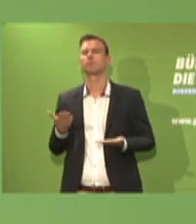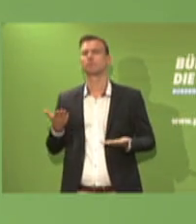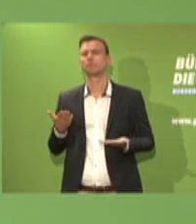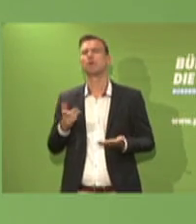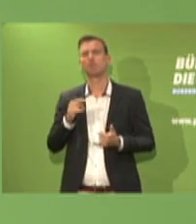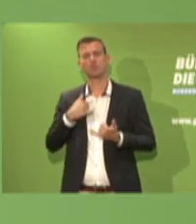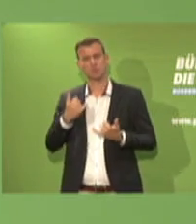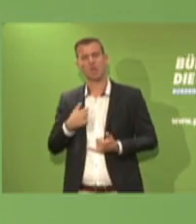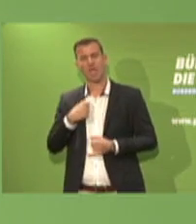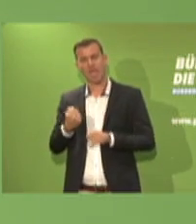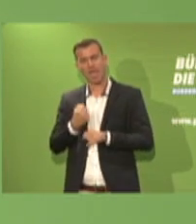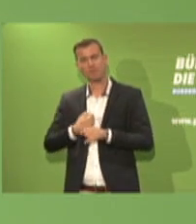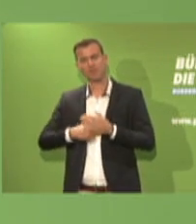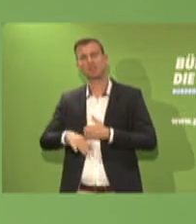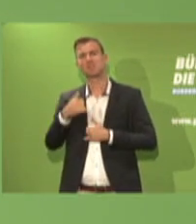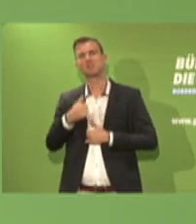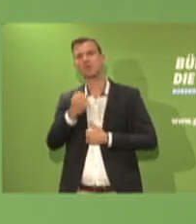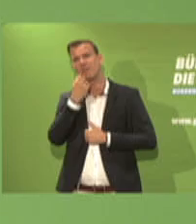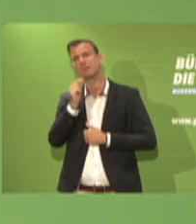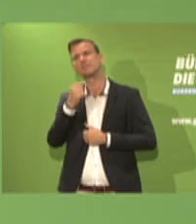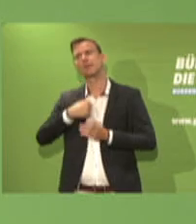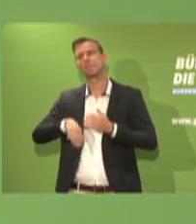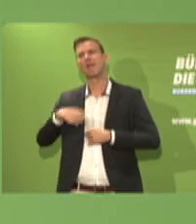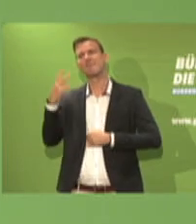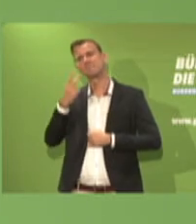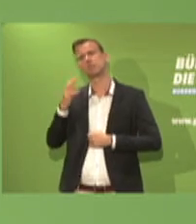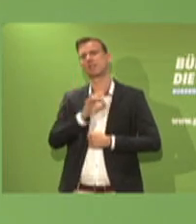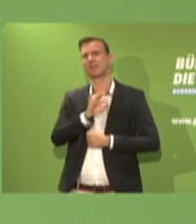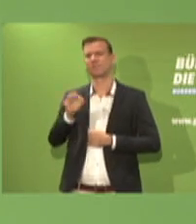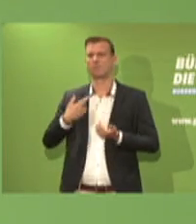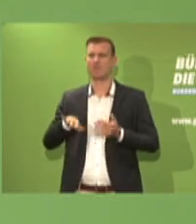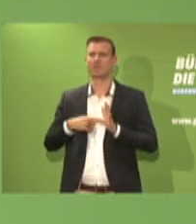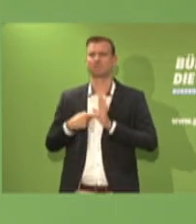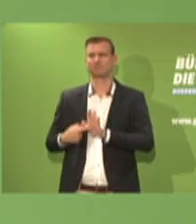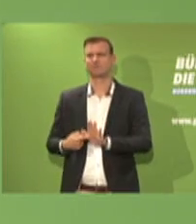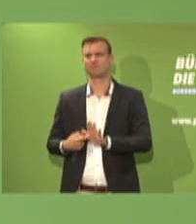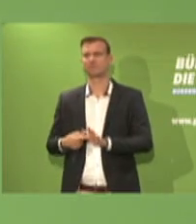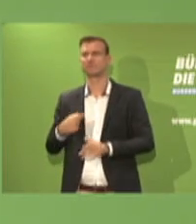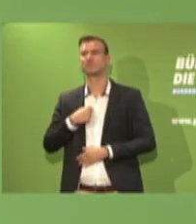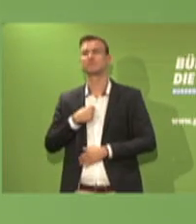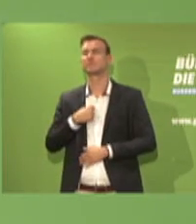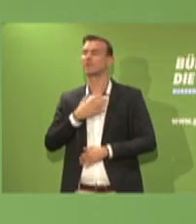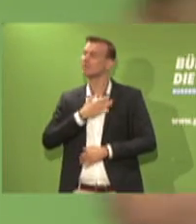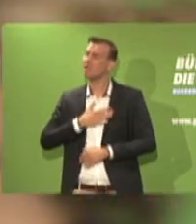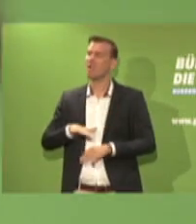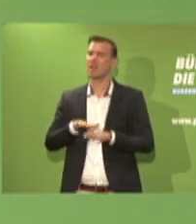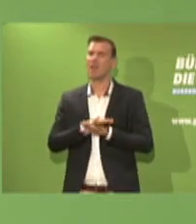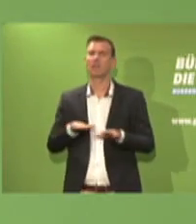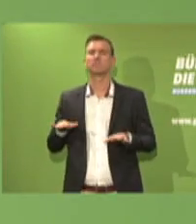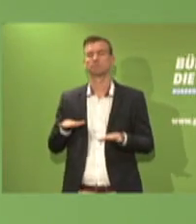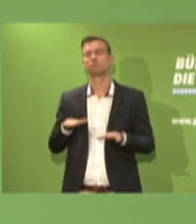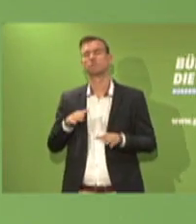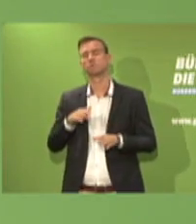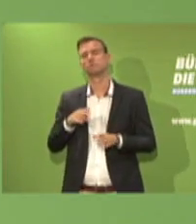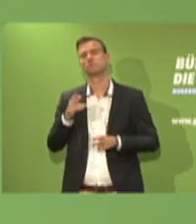dass unsere Arbeit dadurch vielleicht ein wenig verständlicher geworden ist. Ich habe sehr gerne im Landesschiedsgericht gearbeitet. Deswegen würde